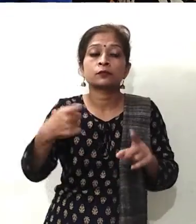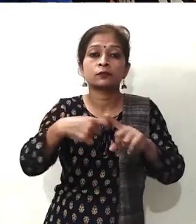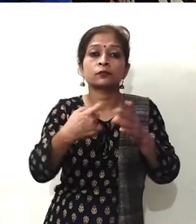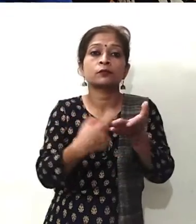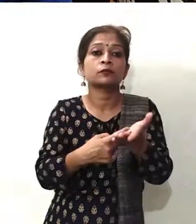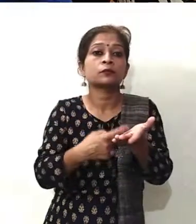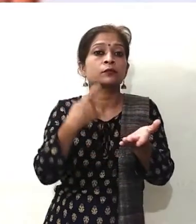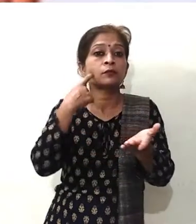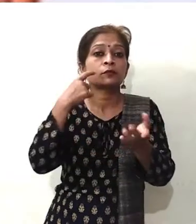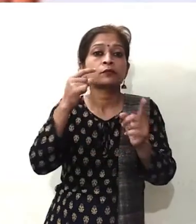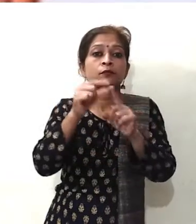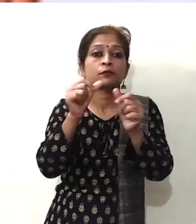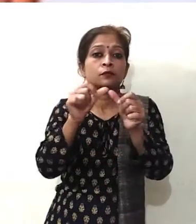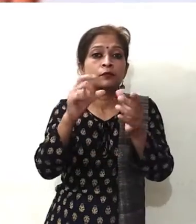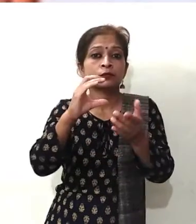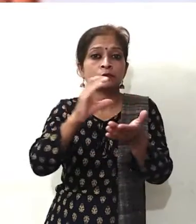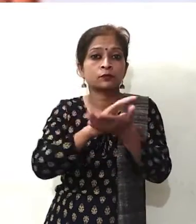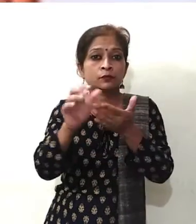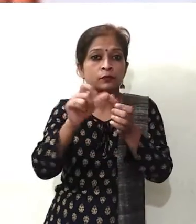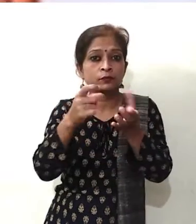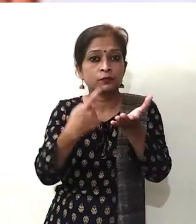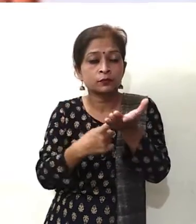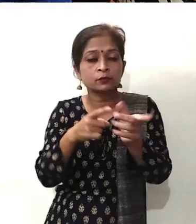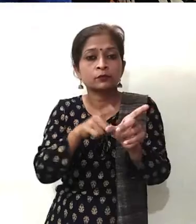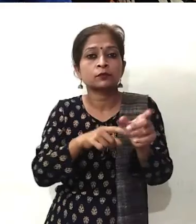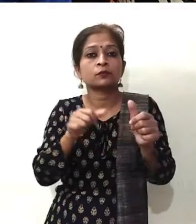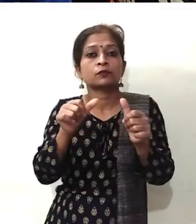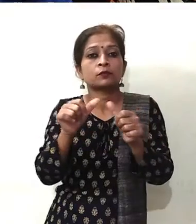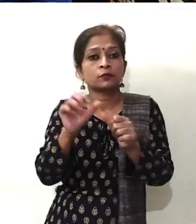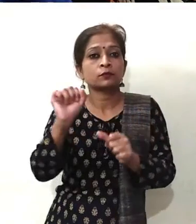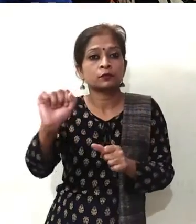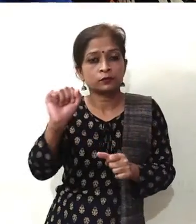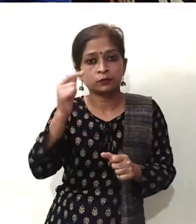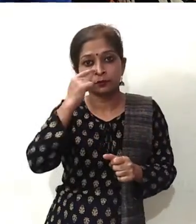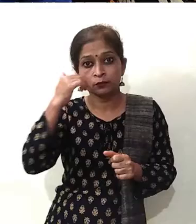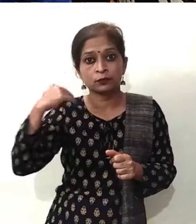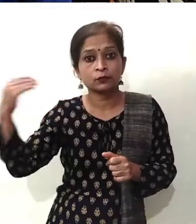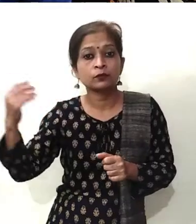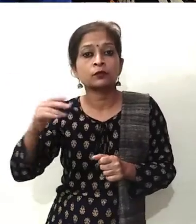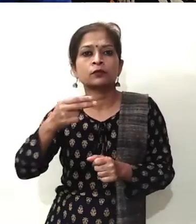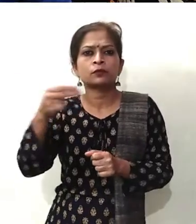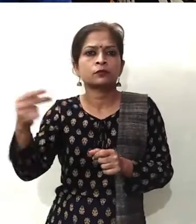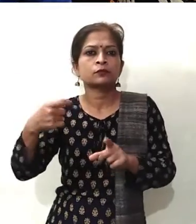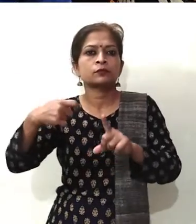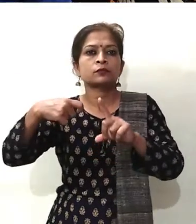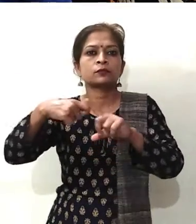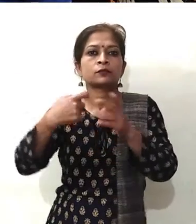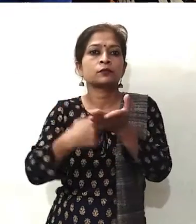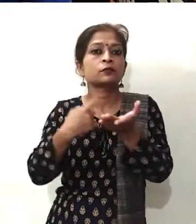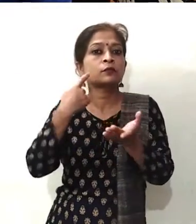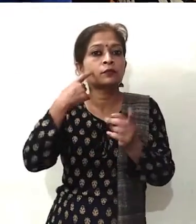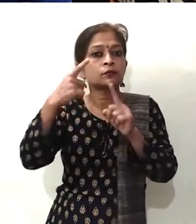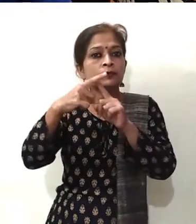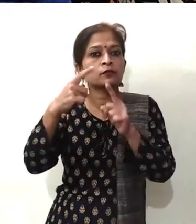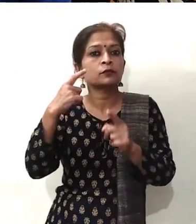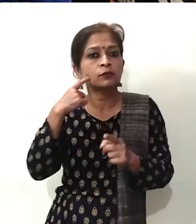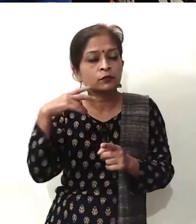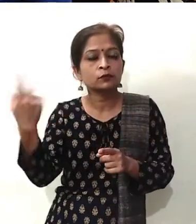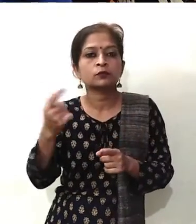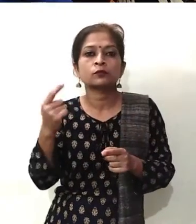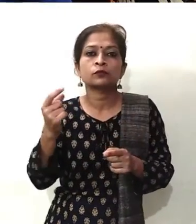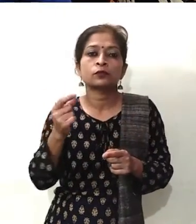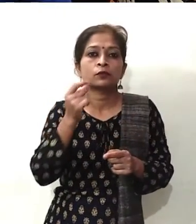आचार्य कृप, उन्होंने अपनी बहन का ब्याह, कृपी का ब्याह कर दिया आचार्य द्रोण से।